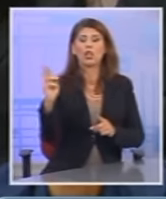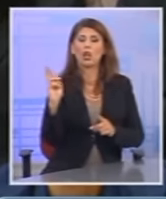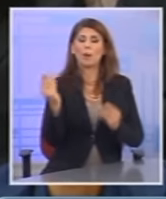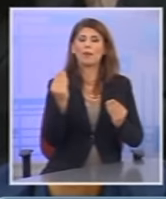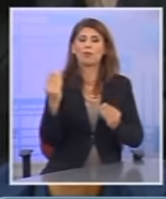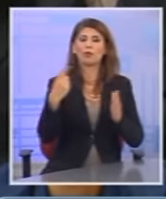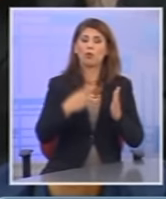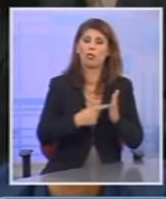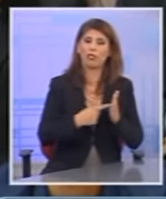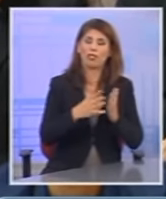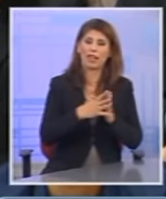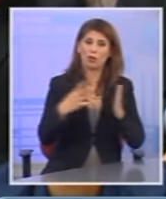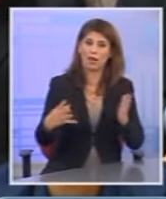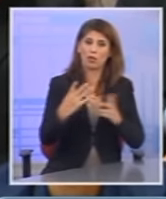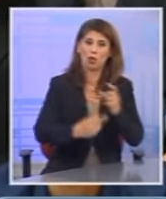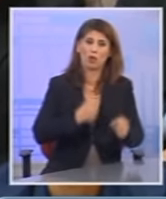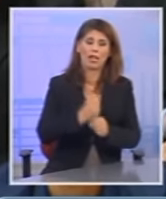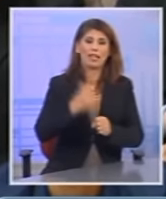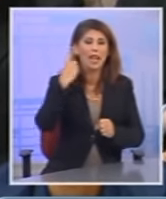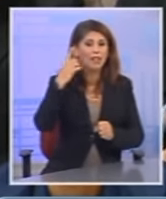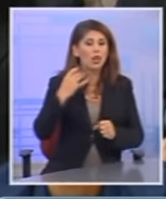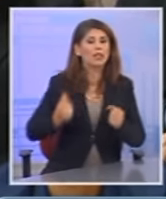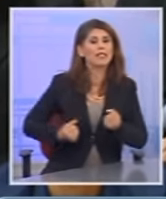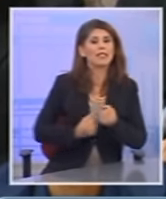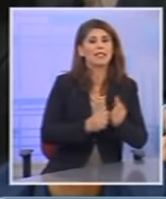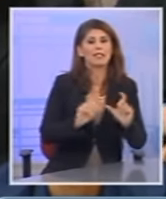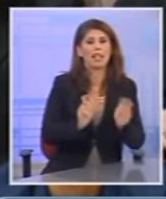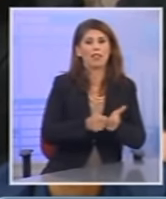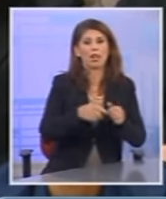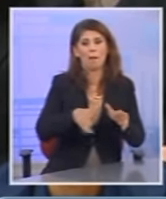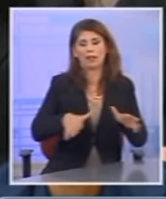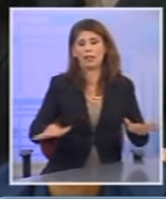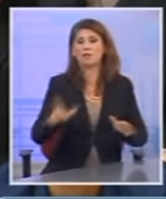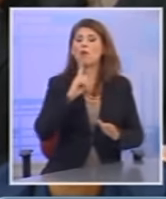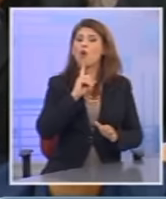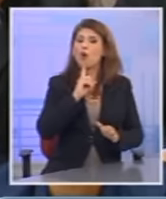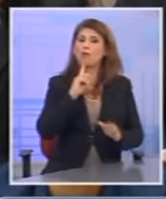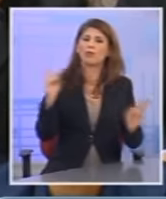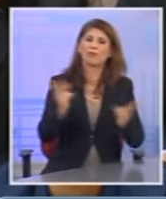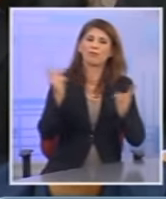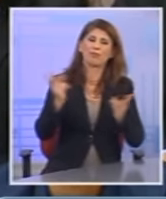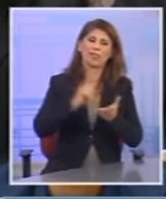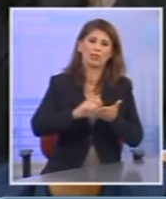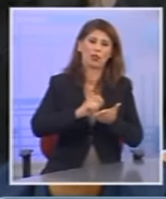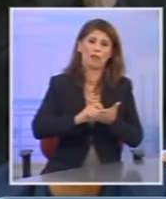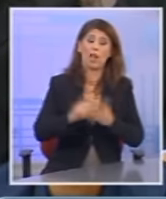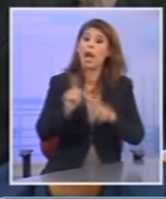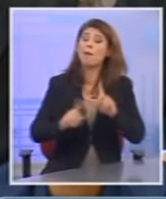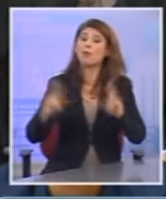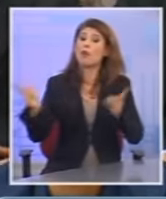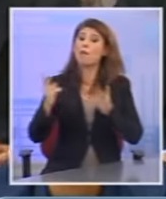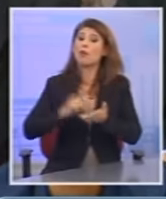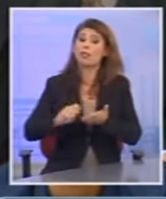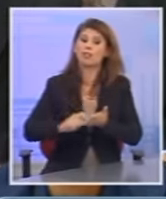του 19ου αιώνα προς ιδεολογική στήριξη εθνικών επεκτατισμών, όπως επιπόλαια γράφεται». Από ποιους επιπόλαια